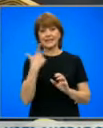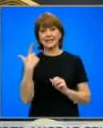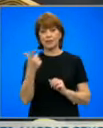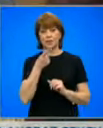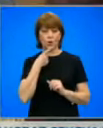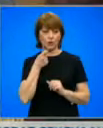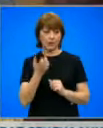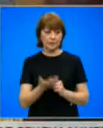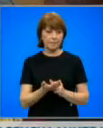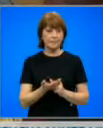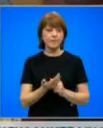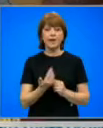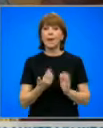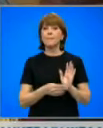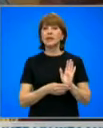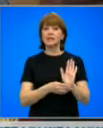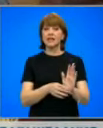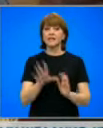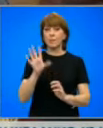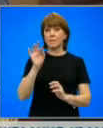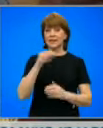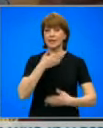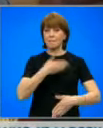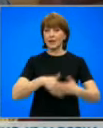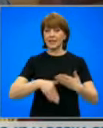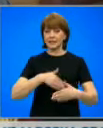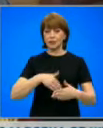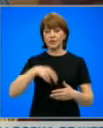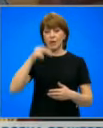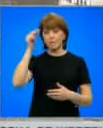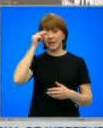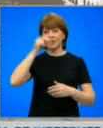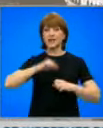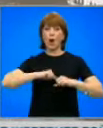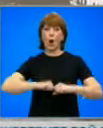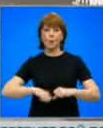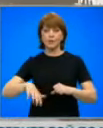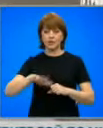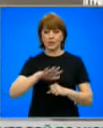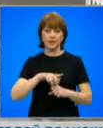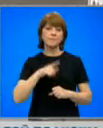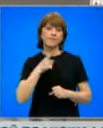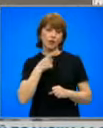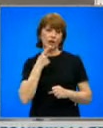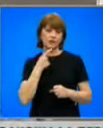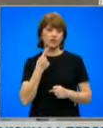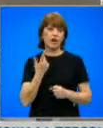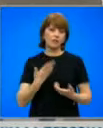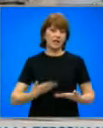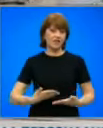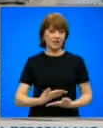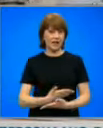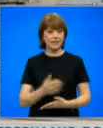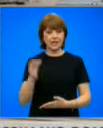2021-2027 година. Пред представителите на над 50 македонски и български общини премиерът подчерта, че в интерес и за двете държави е да няма